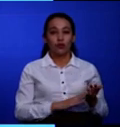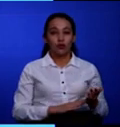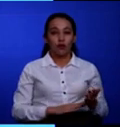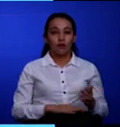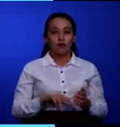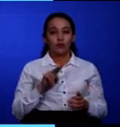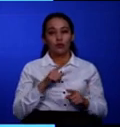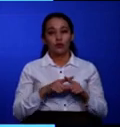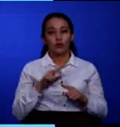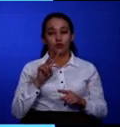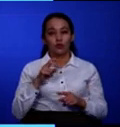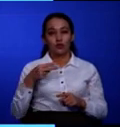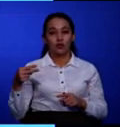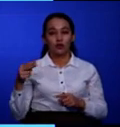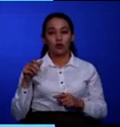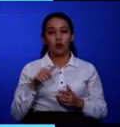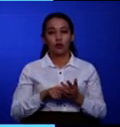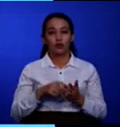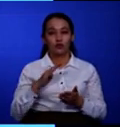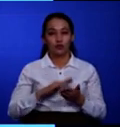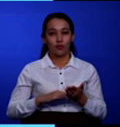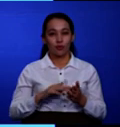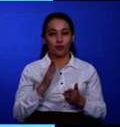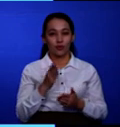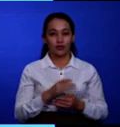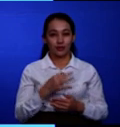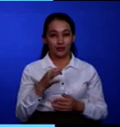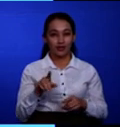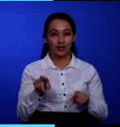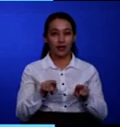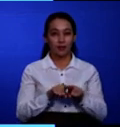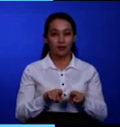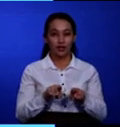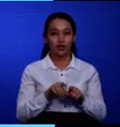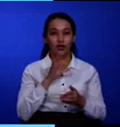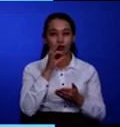yig'indisi 690 ekan. Sizlarda ham 690 chiqdimi bolajonlar?